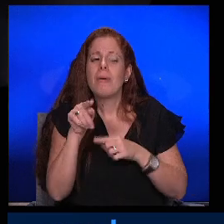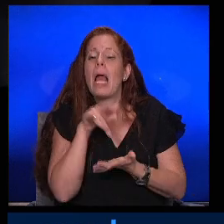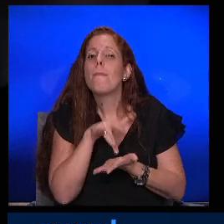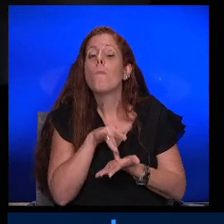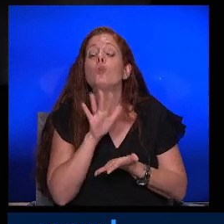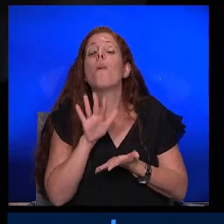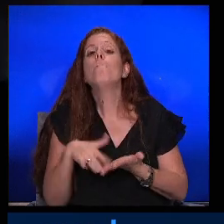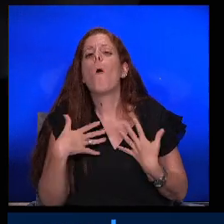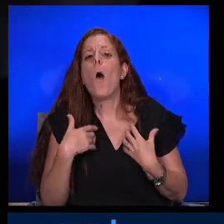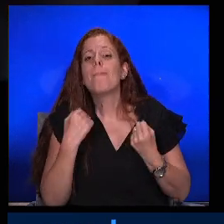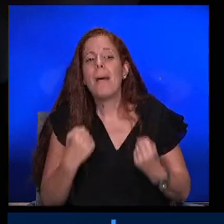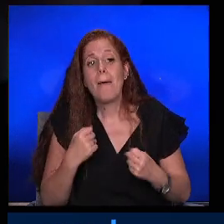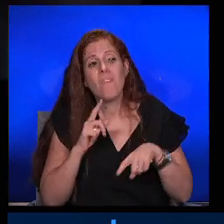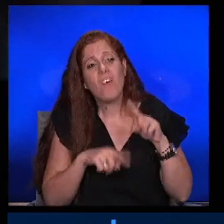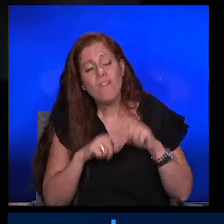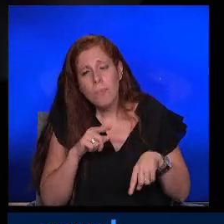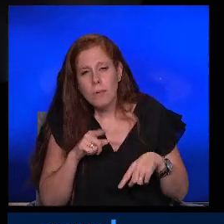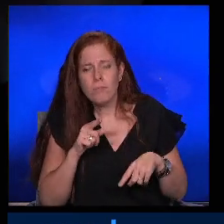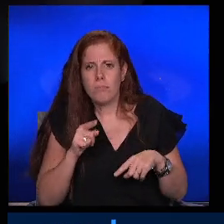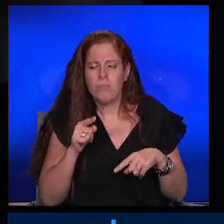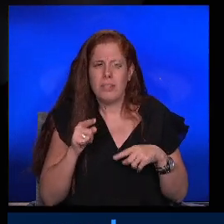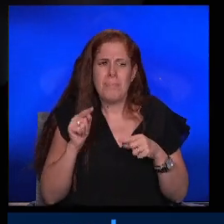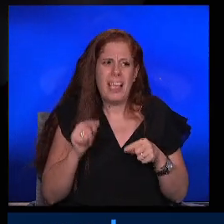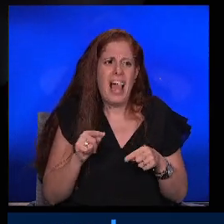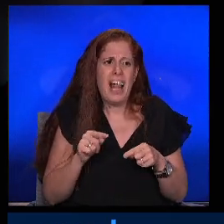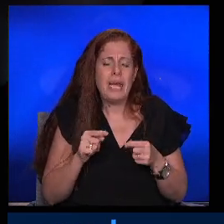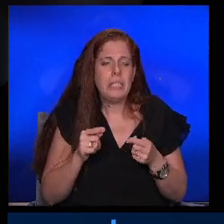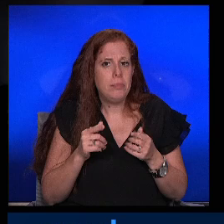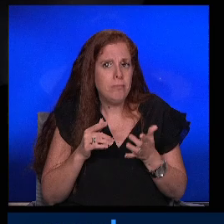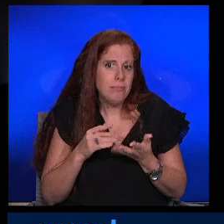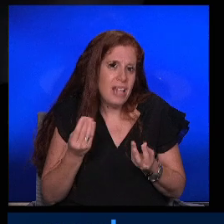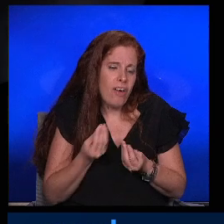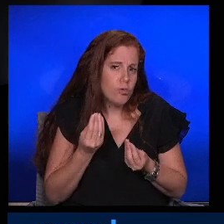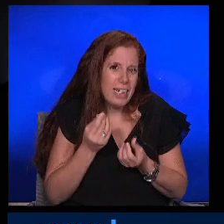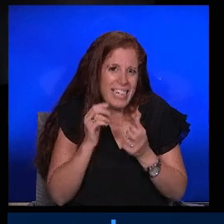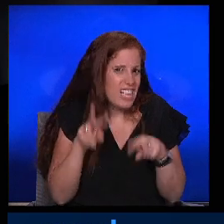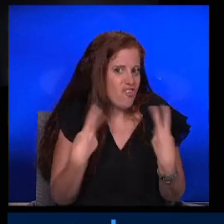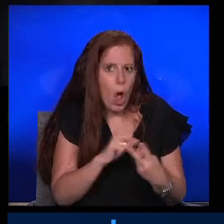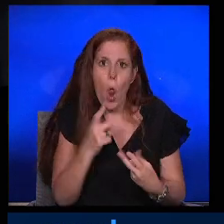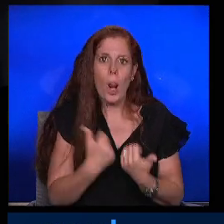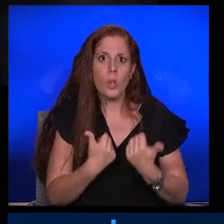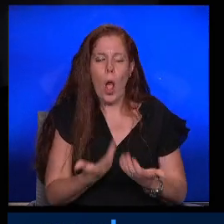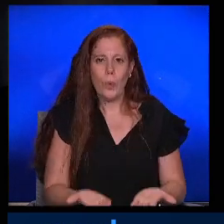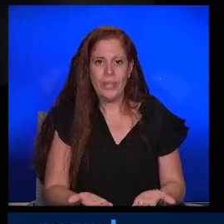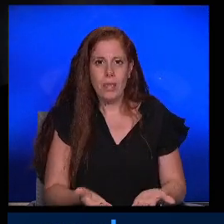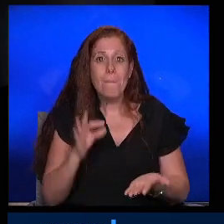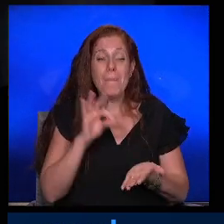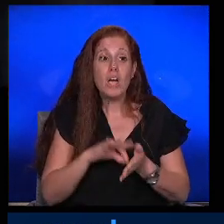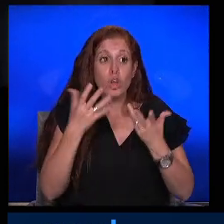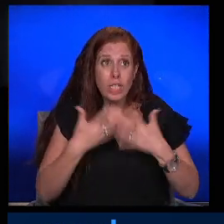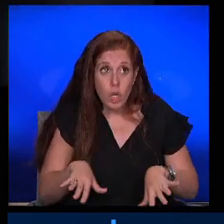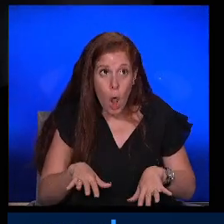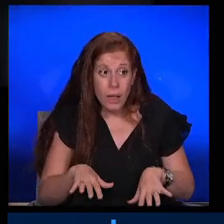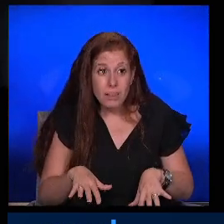בריאים, ולפעמים זה מוצא ממך צדדים שמאוד מאוד קשה לא להיות תחרותי. וברגע שיש כישלון, אתה מקבל